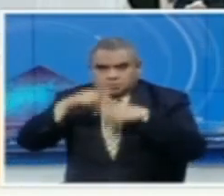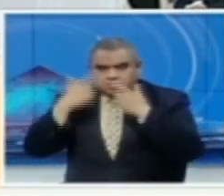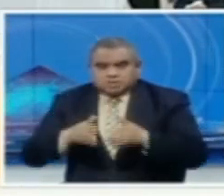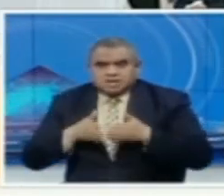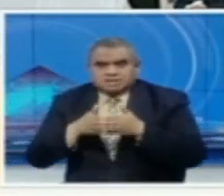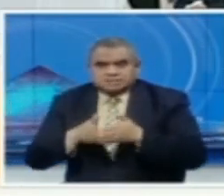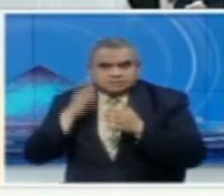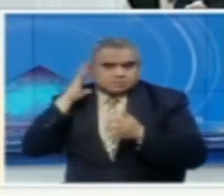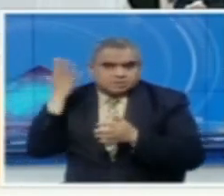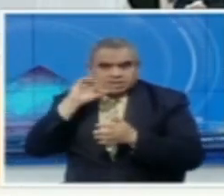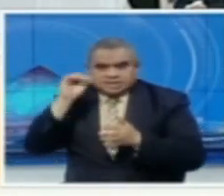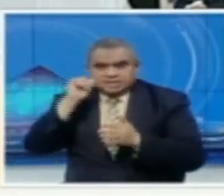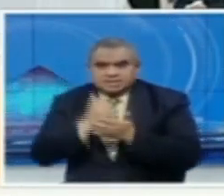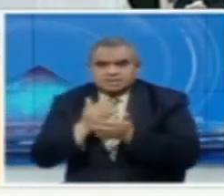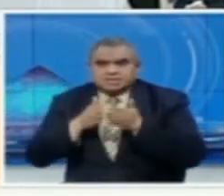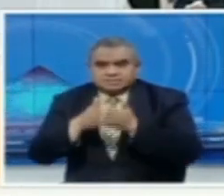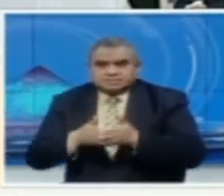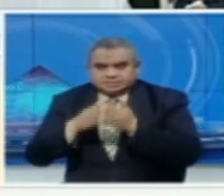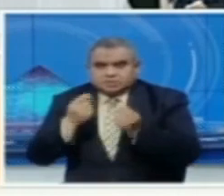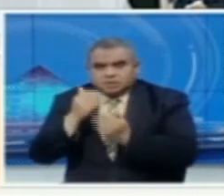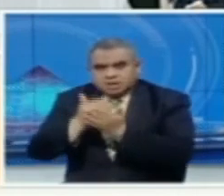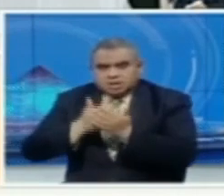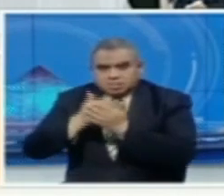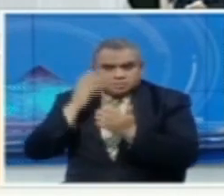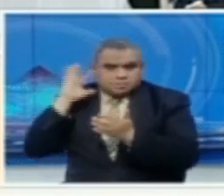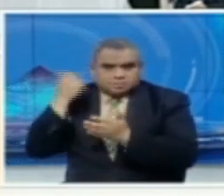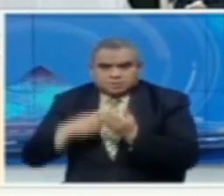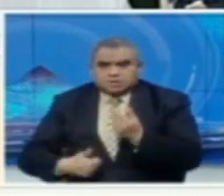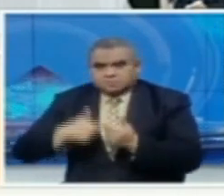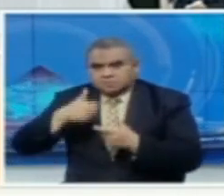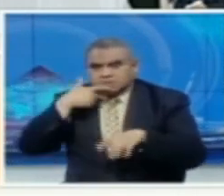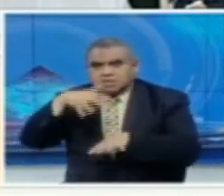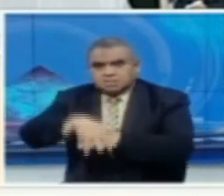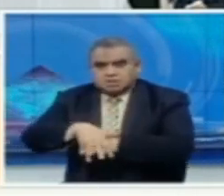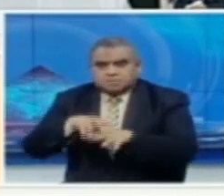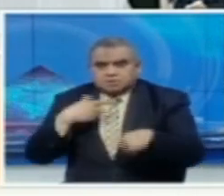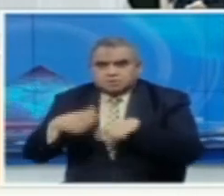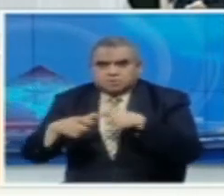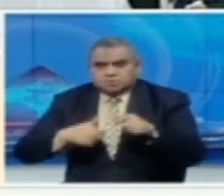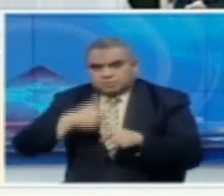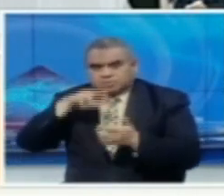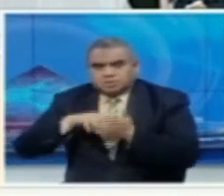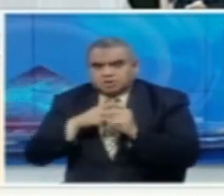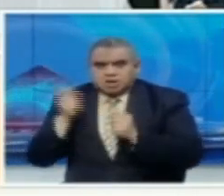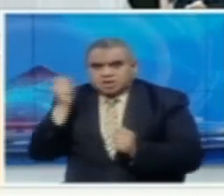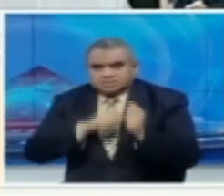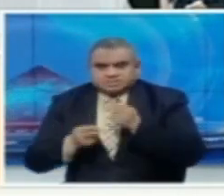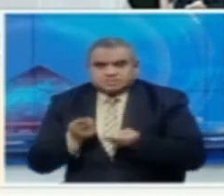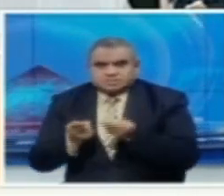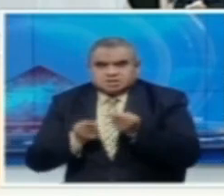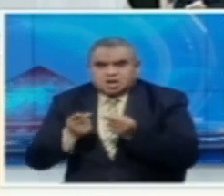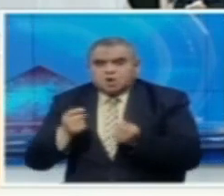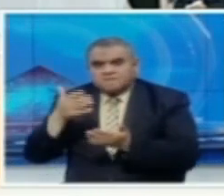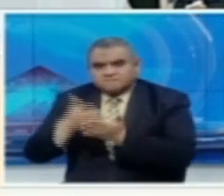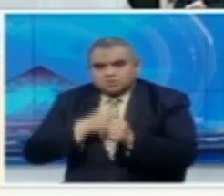الاقتصادية لقناة السويس على الاستثمارات الهادفة إلى توطين التكنولوجيا وامتلاك القدرة الصناعية وتوفير فرص